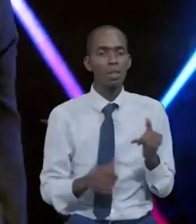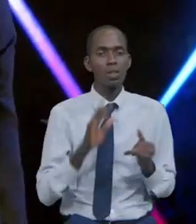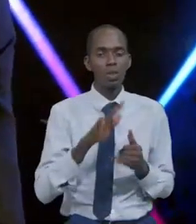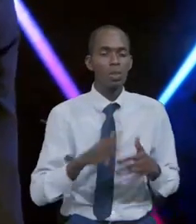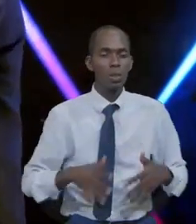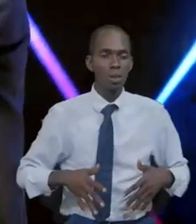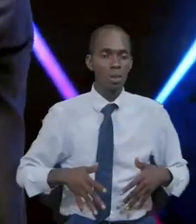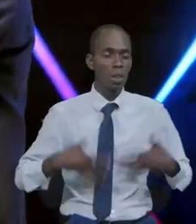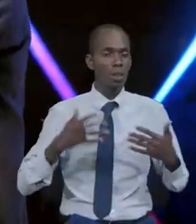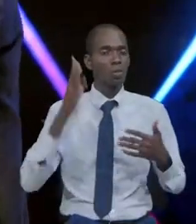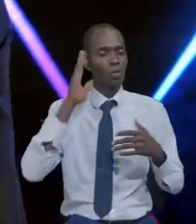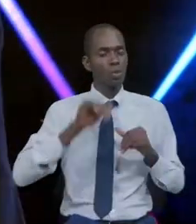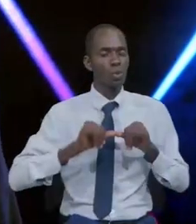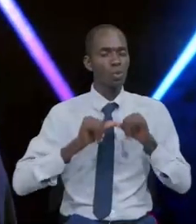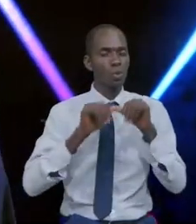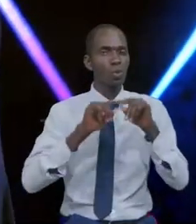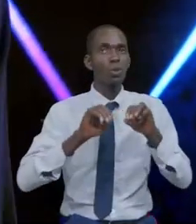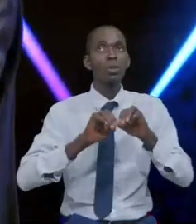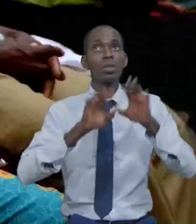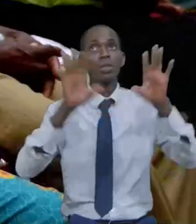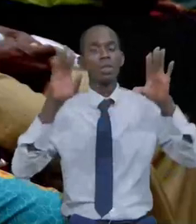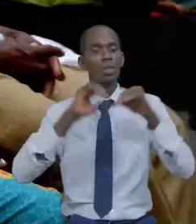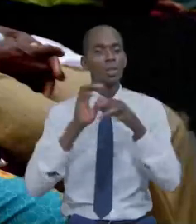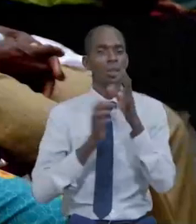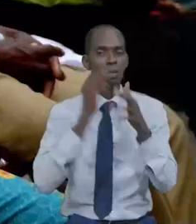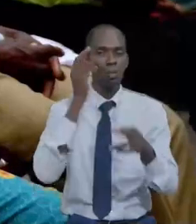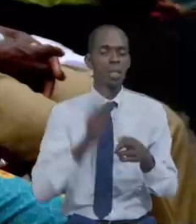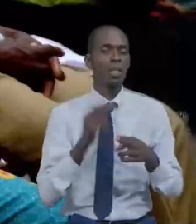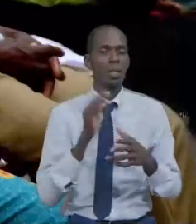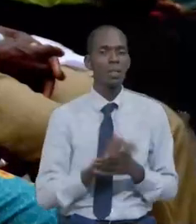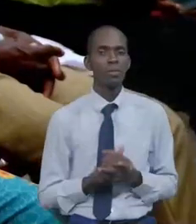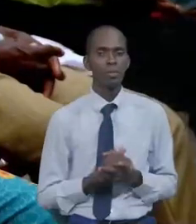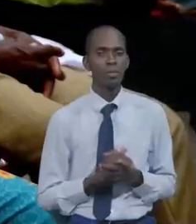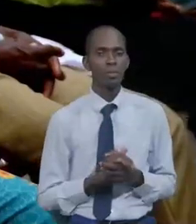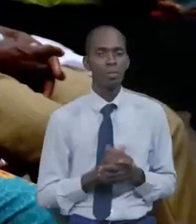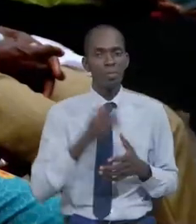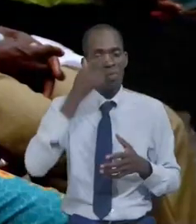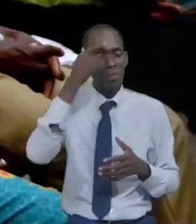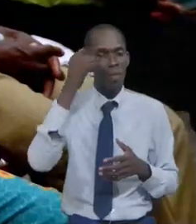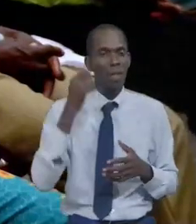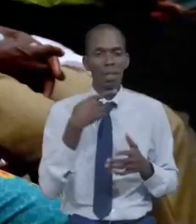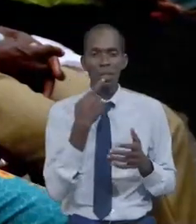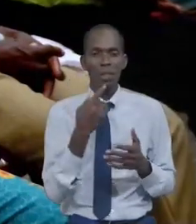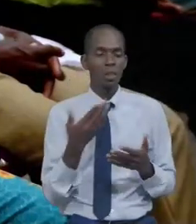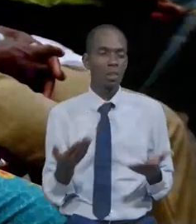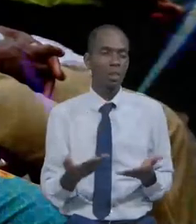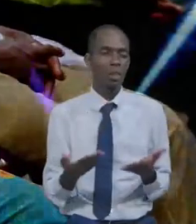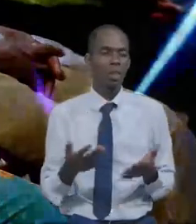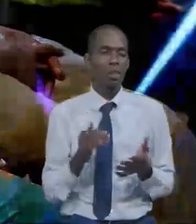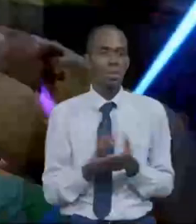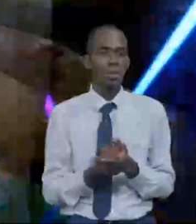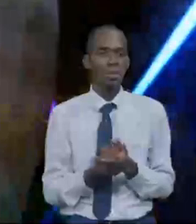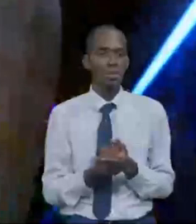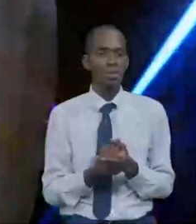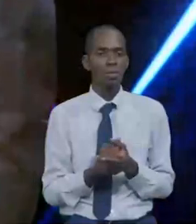votre lumière continue de briller au nom de Jésus-Christ. Parce que et dit.